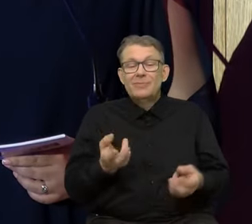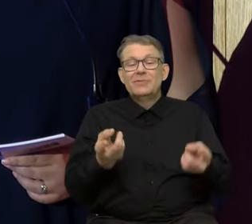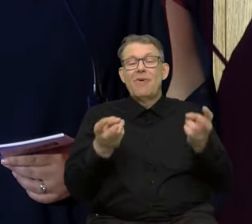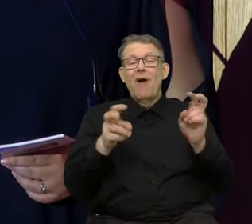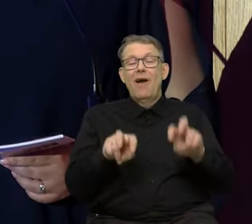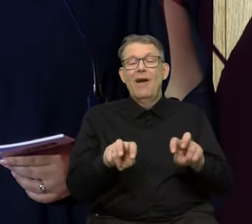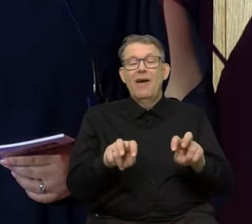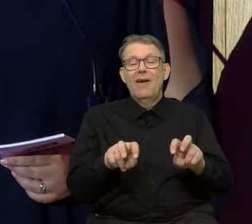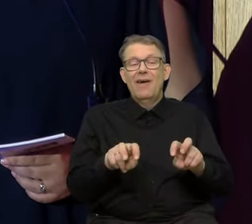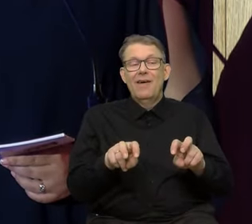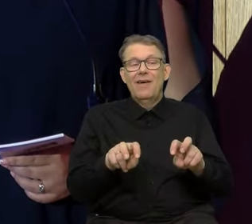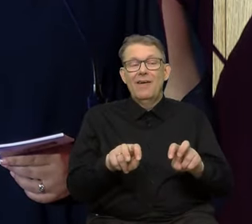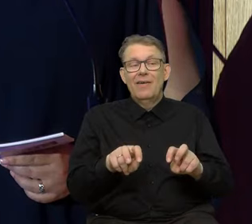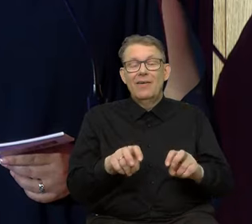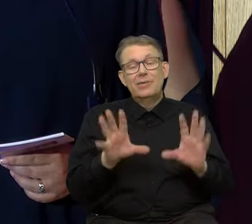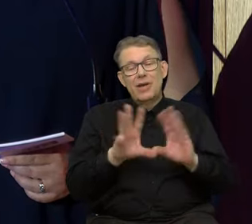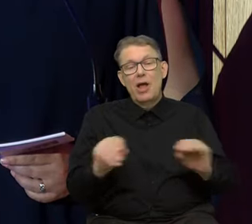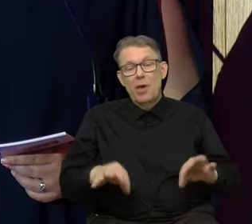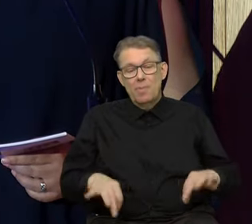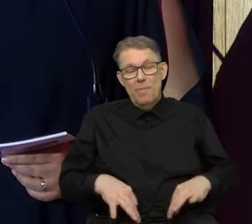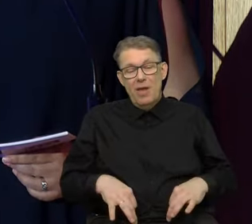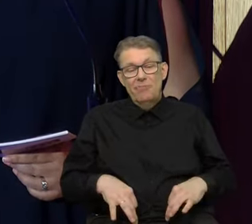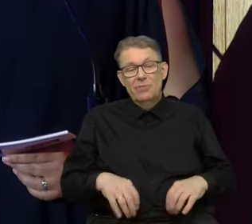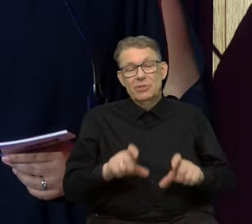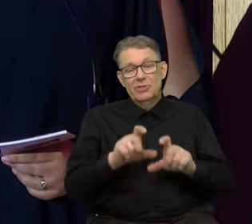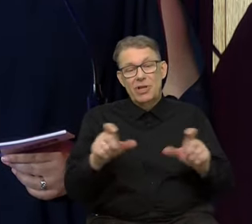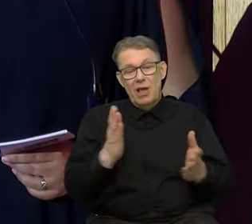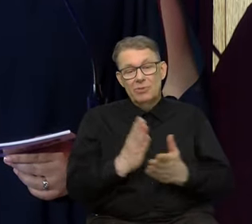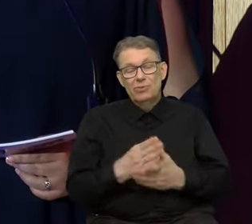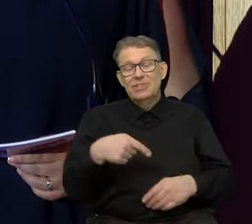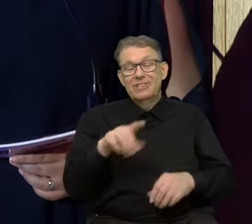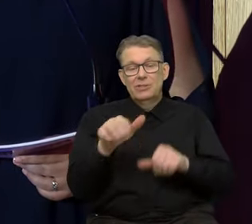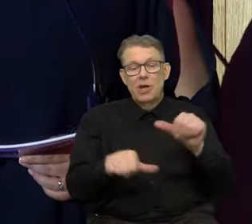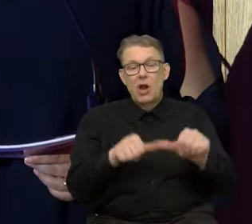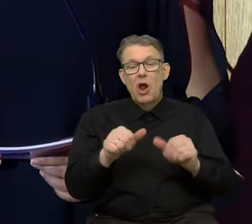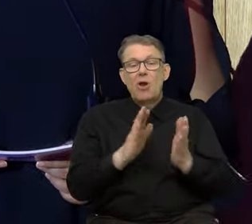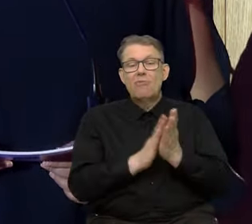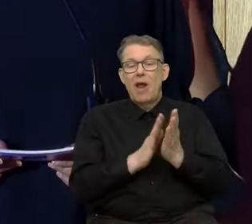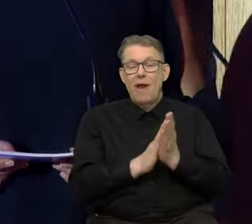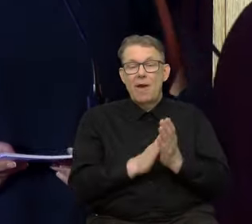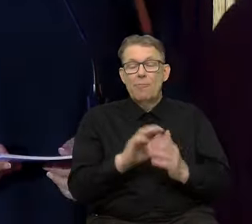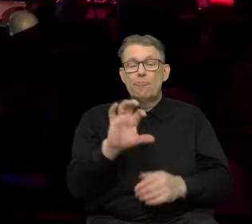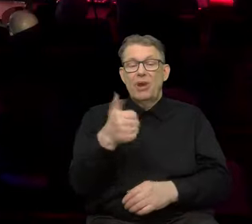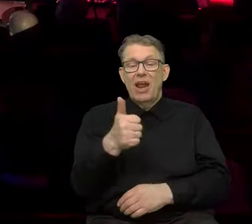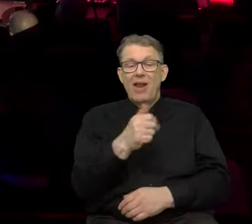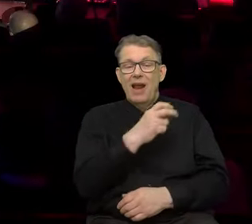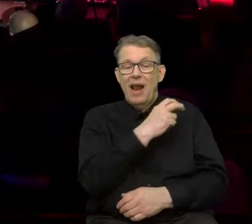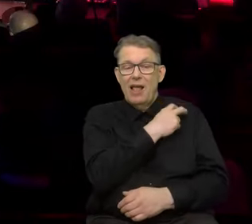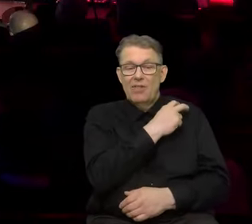Państwo, czas na tegoroczne Michały. Pierwsza kategoria.